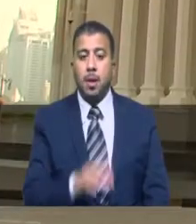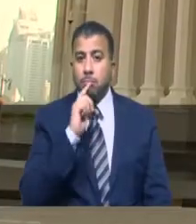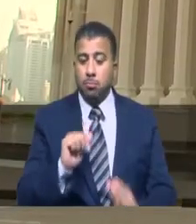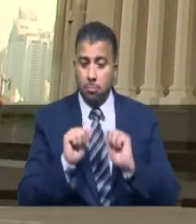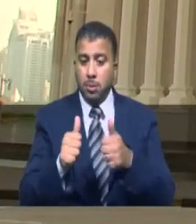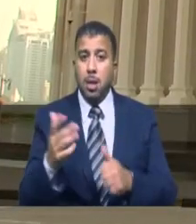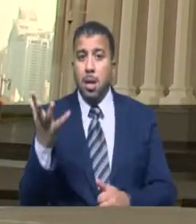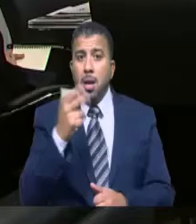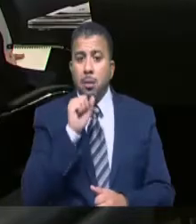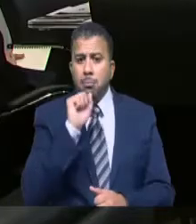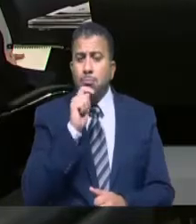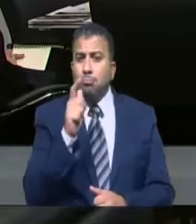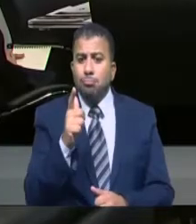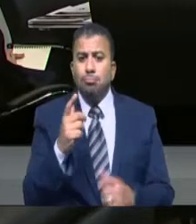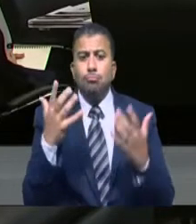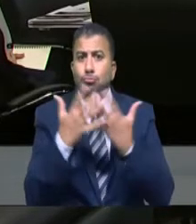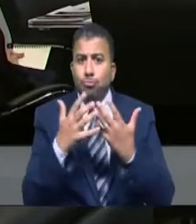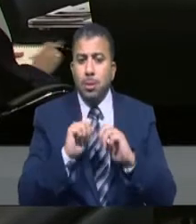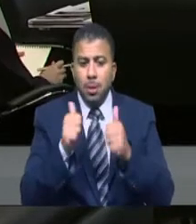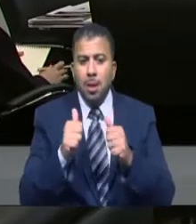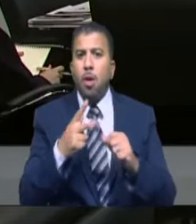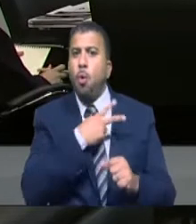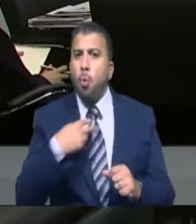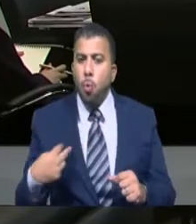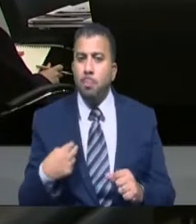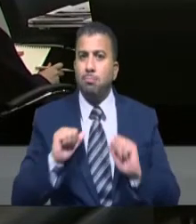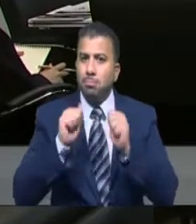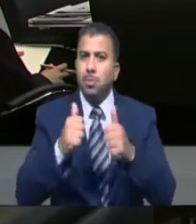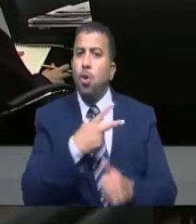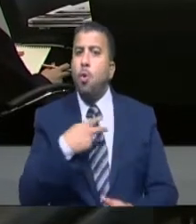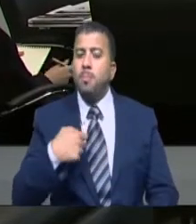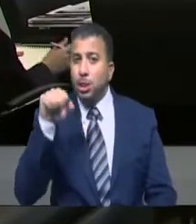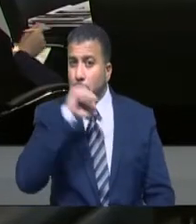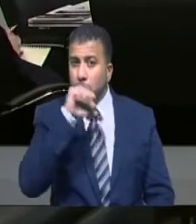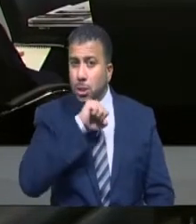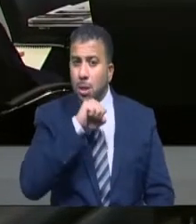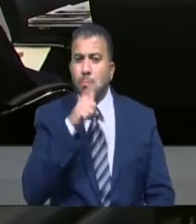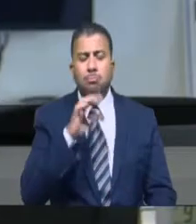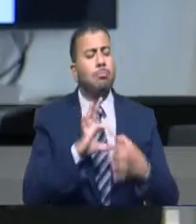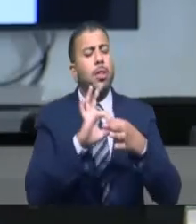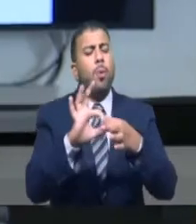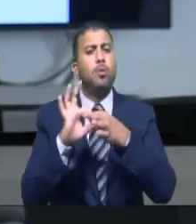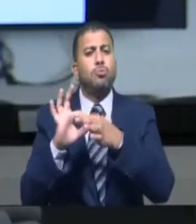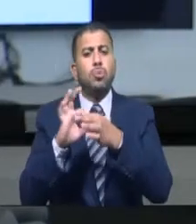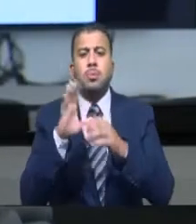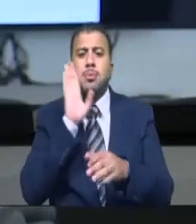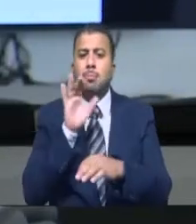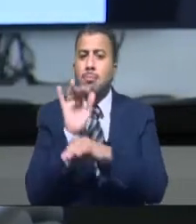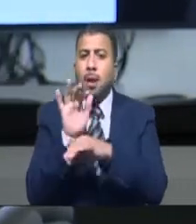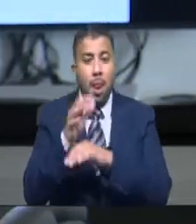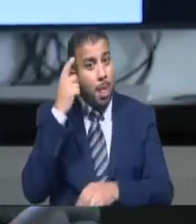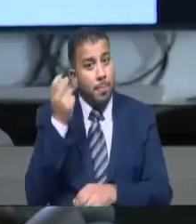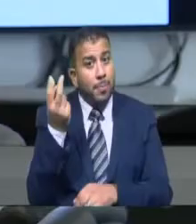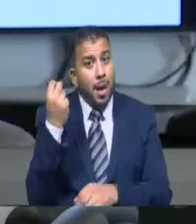بمشاركة 62 مؤسسة ودائرة وهيئة في حكومة الشارقة، تتواصل ورش المهارات الإبداعية